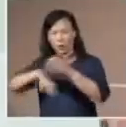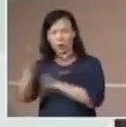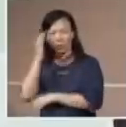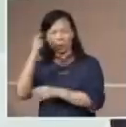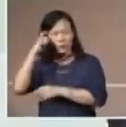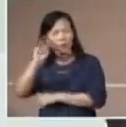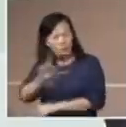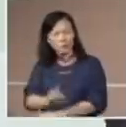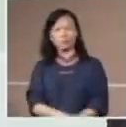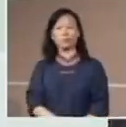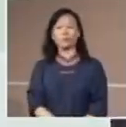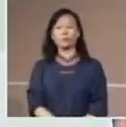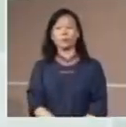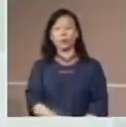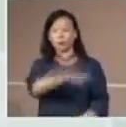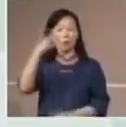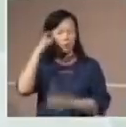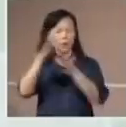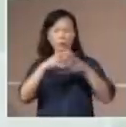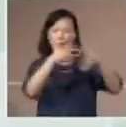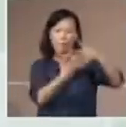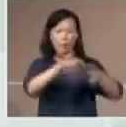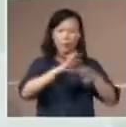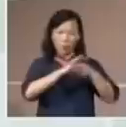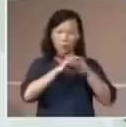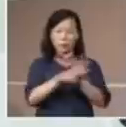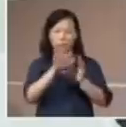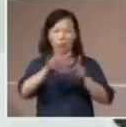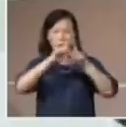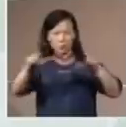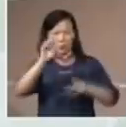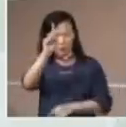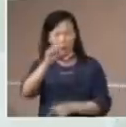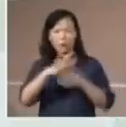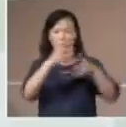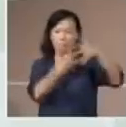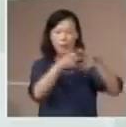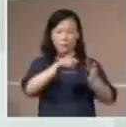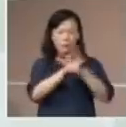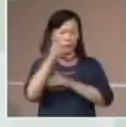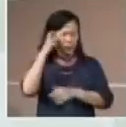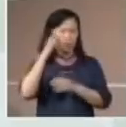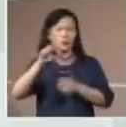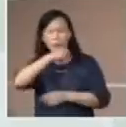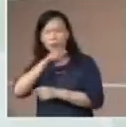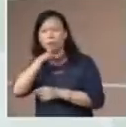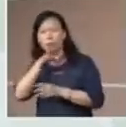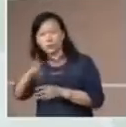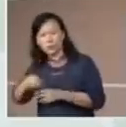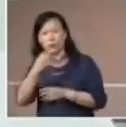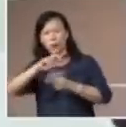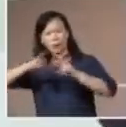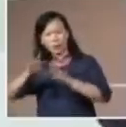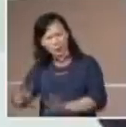的思维是安怎？我想咱甲美国的关系，其中有一个真大的，就是讲美国一直认为讲台湾是毋是